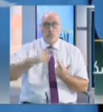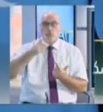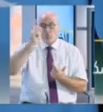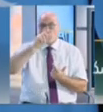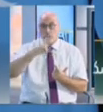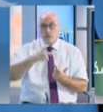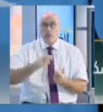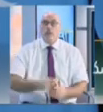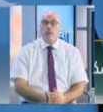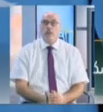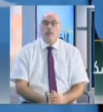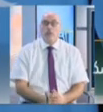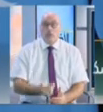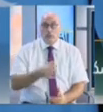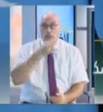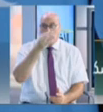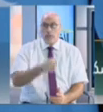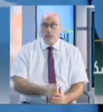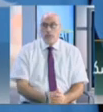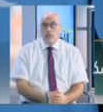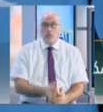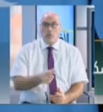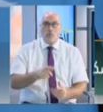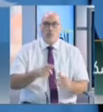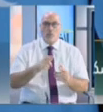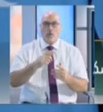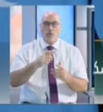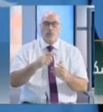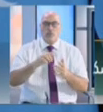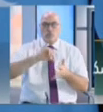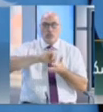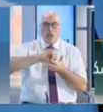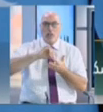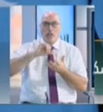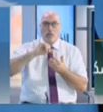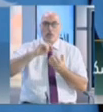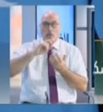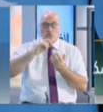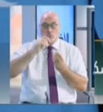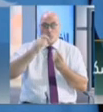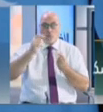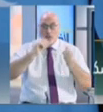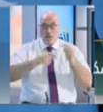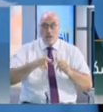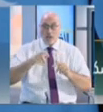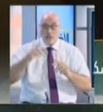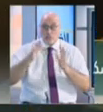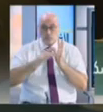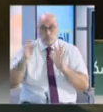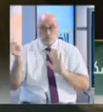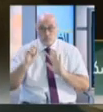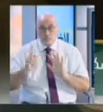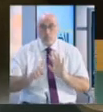بأقصى غربي البلاد أن إلحاق أي ضرر بمحطة زاباروجيا للطاقة النووية يعد انتحارا حقيقيا للمنطقة،